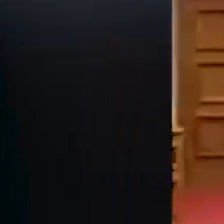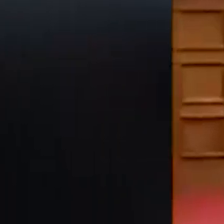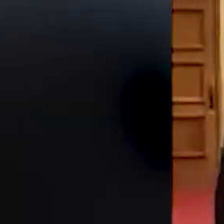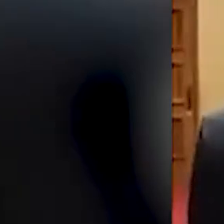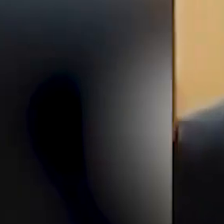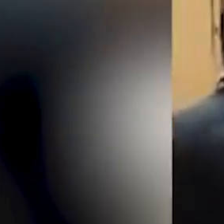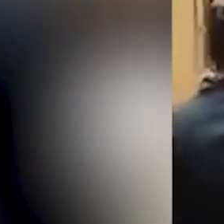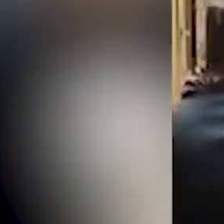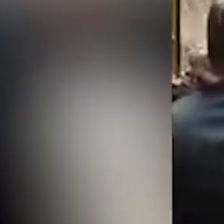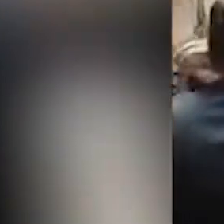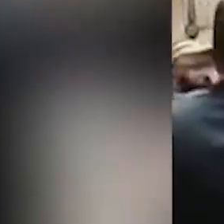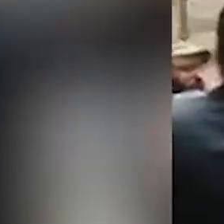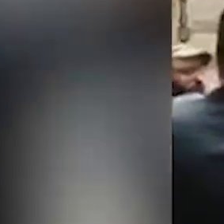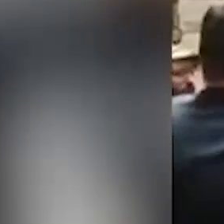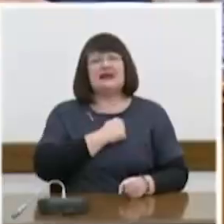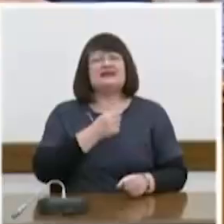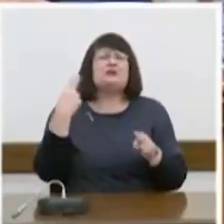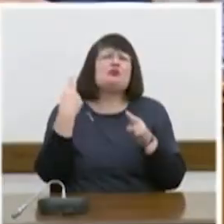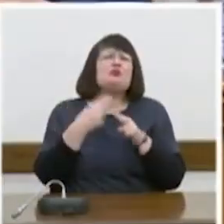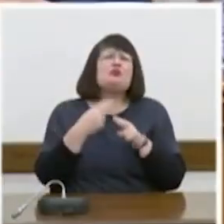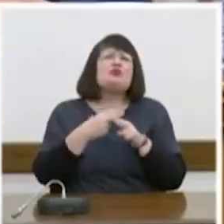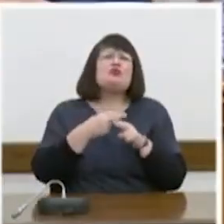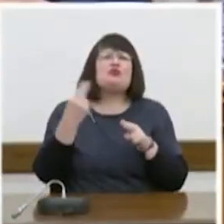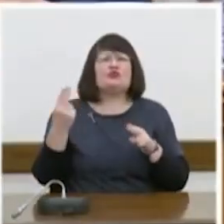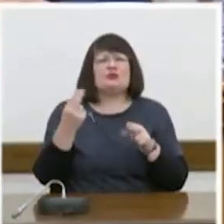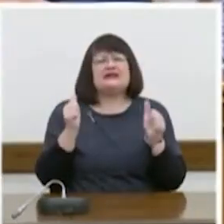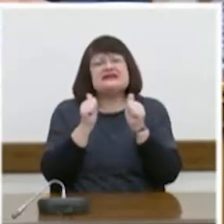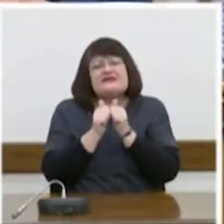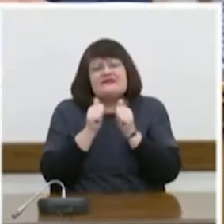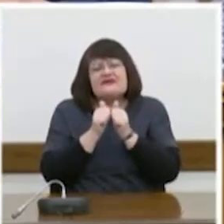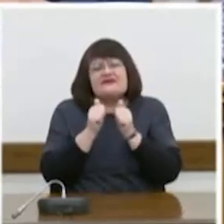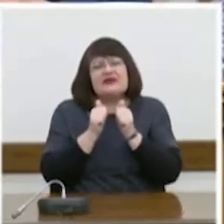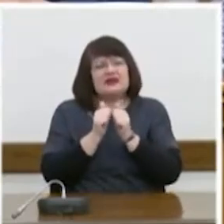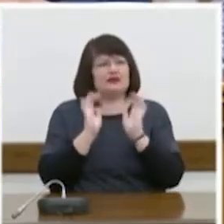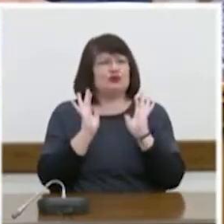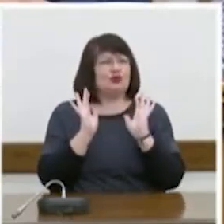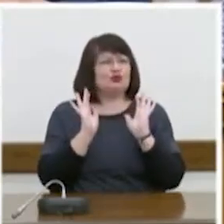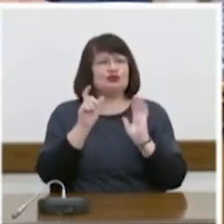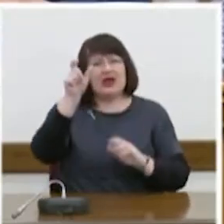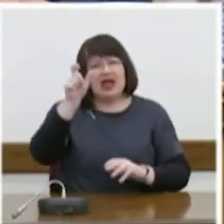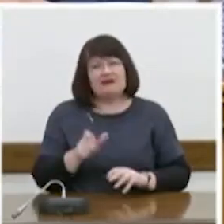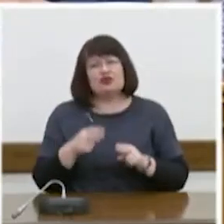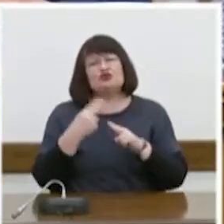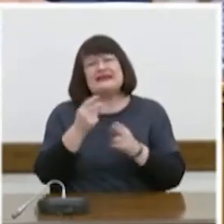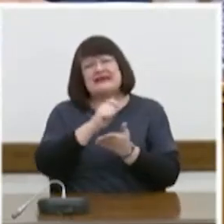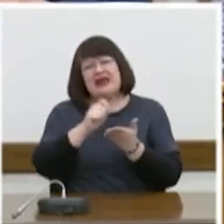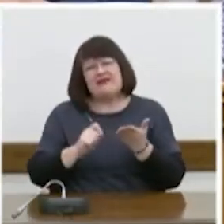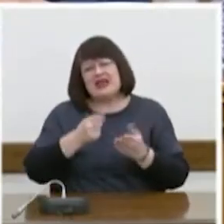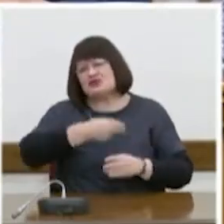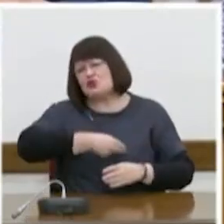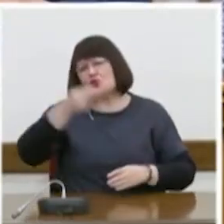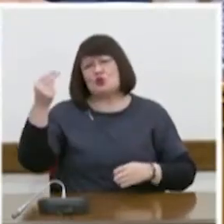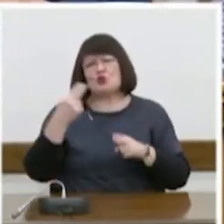ομάδα του συριζα αριθμο 36 μέλη είναι μία βαριά μέρα σήμερα γιατί αν για όλη την ελλάδα ο βασιλής βασιλικός ήταν ο